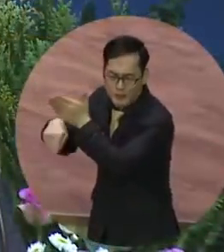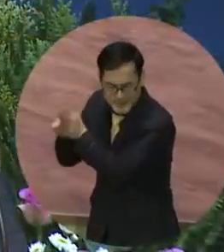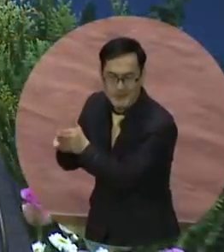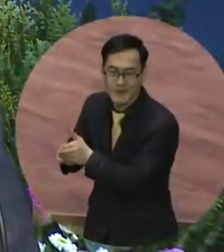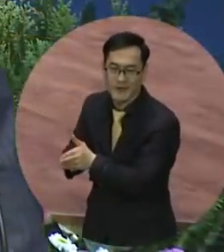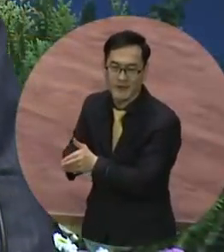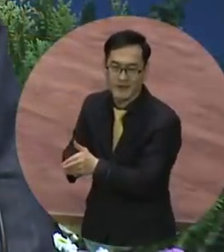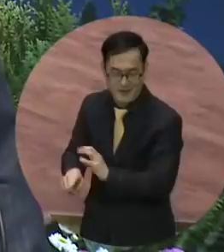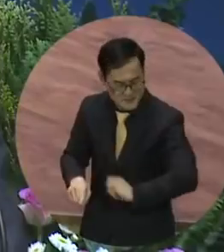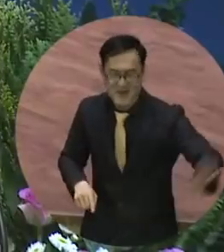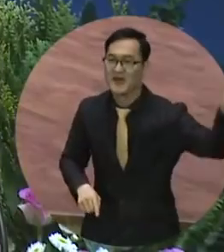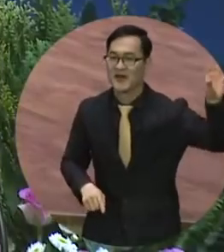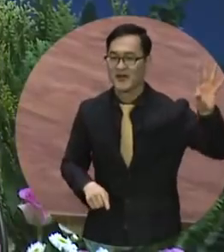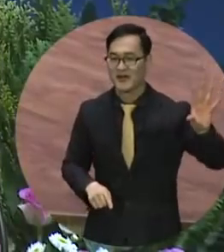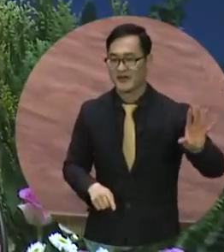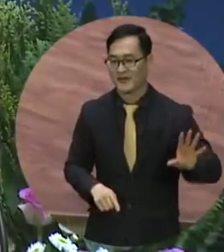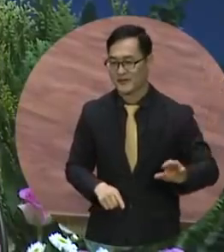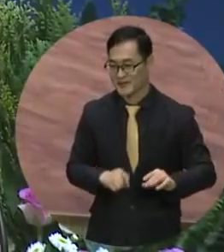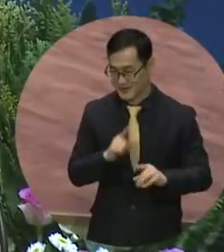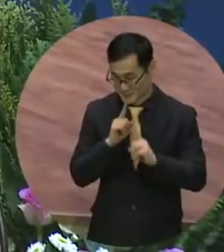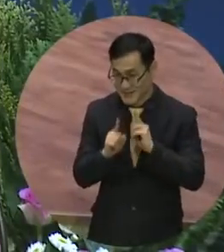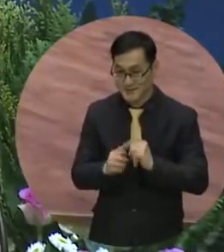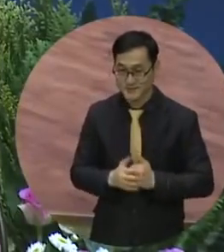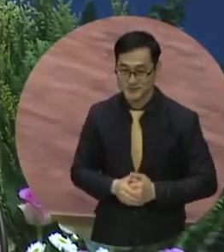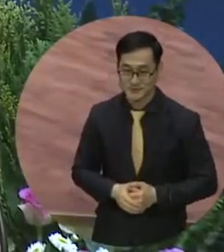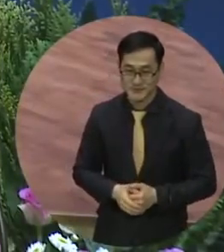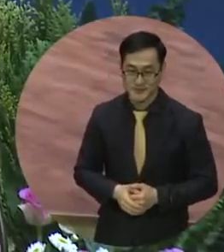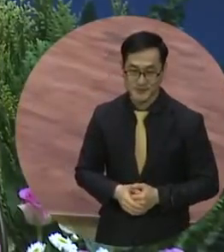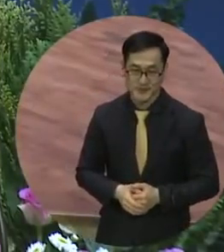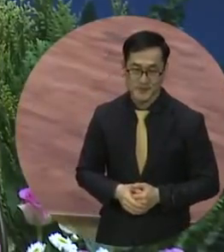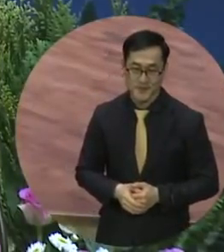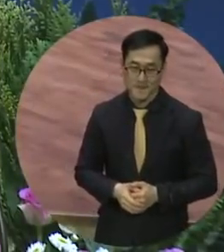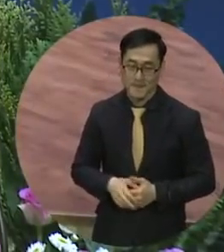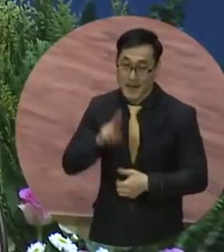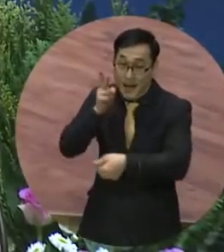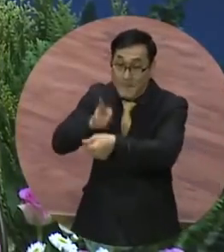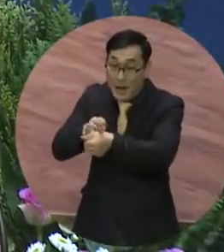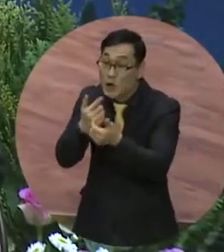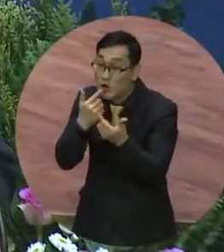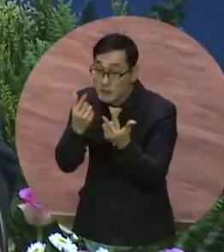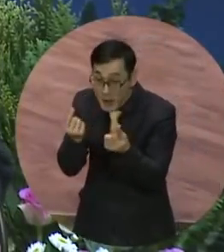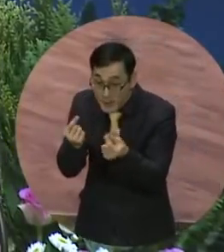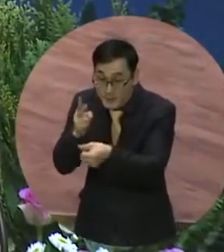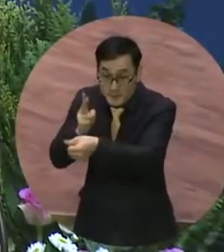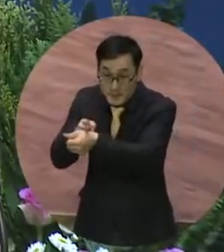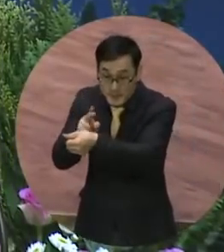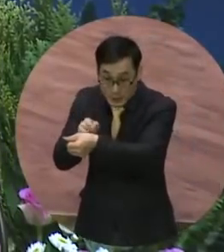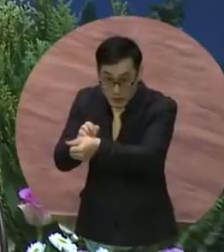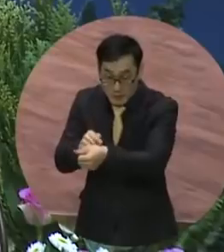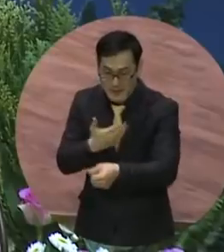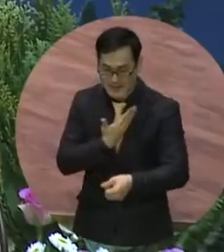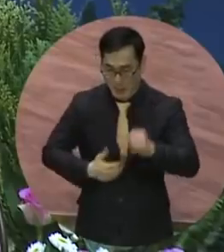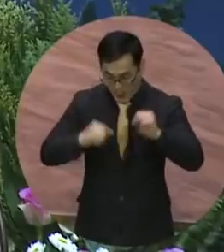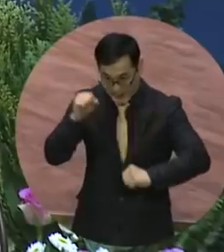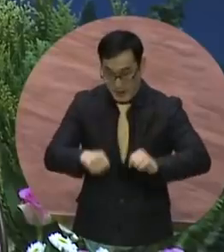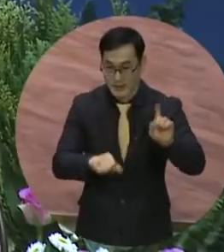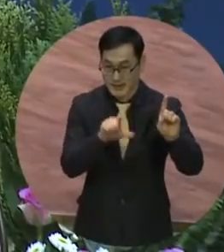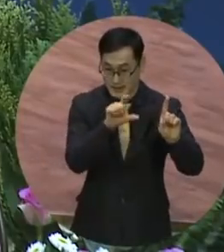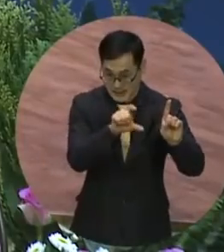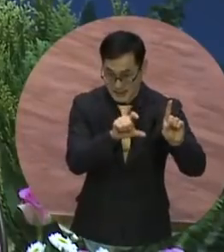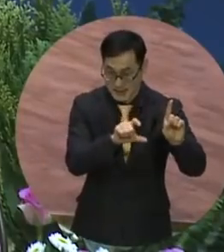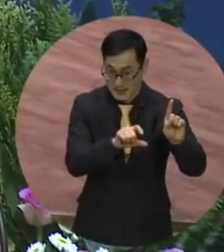배설물이다. 우리 영계 성도들, 사도 바울처럼 날마다 사도행 1장 1절 3절 이